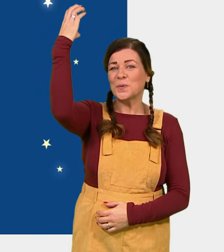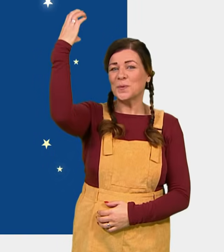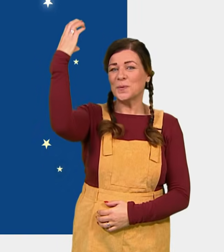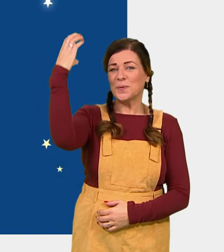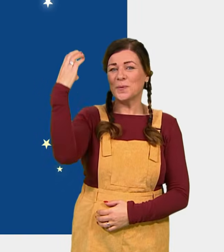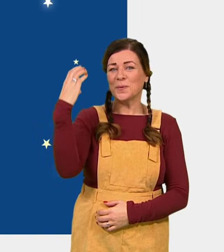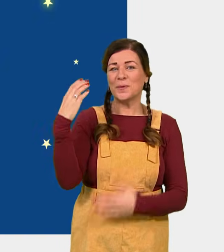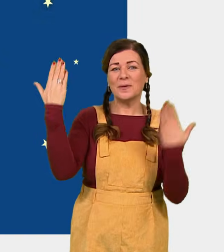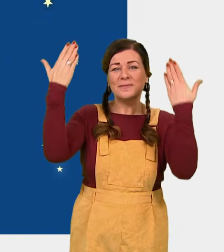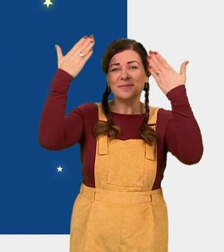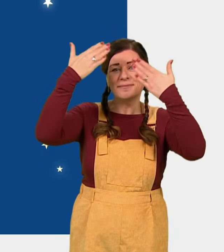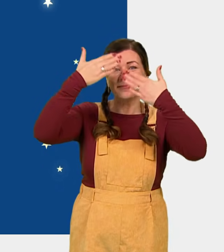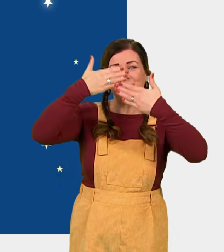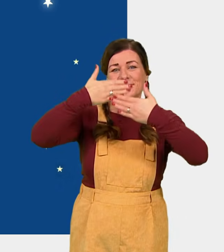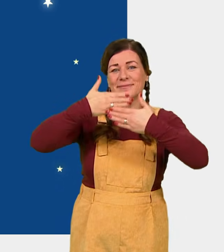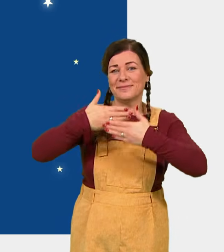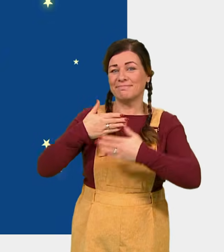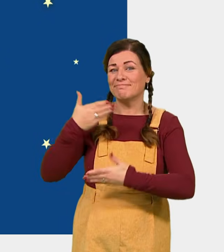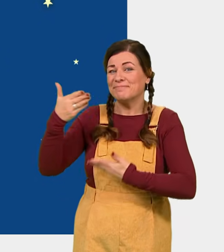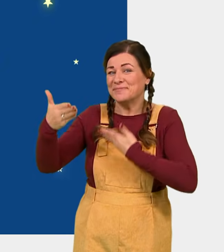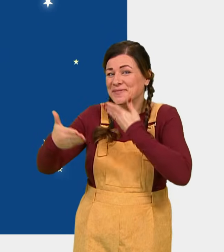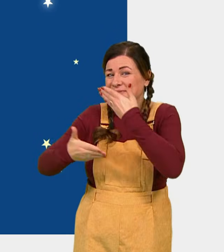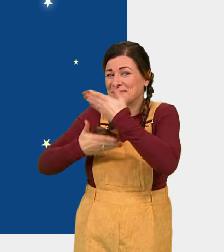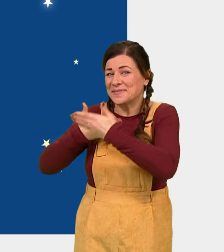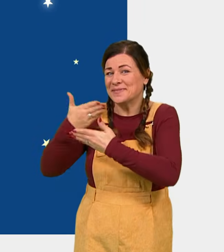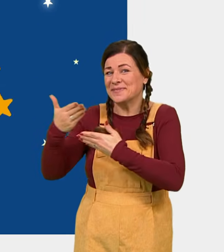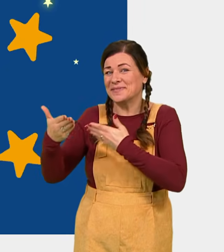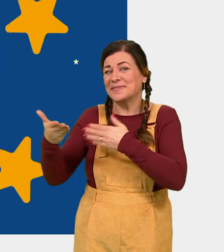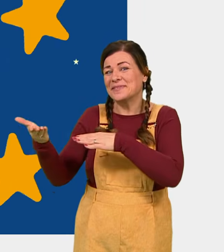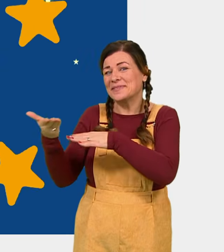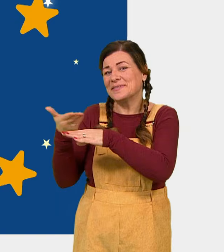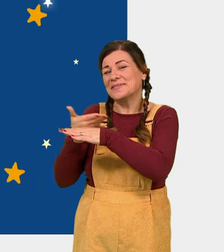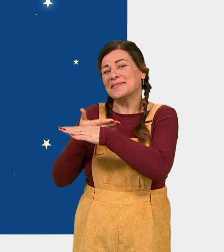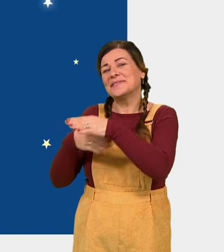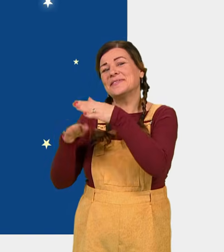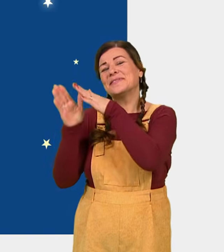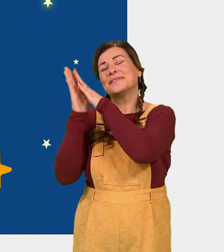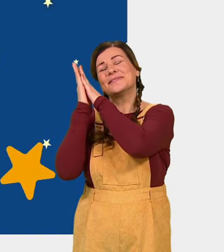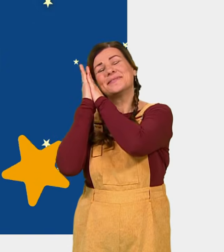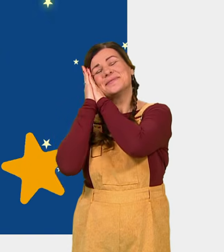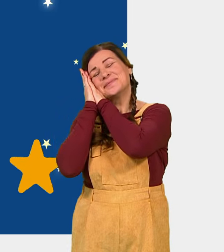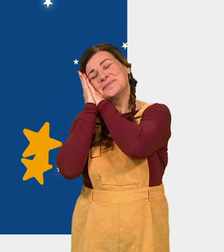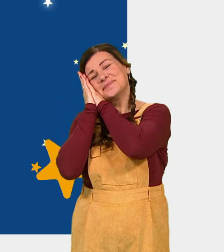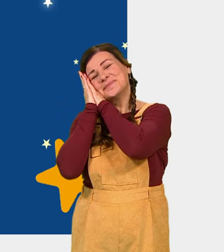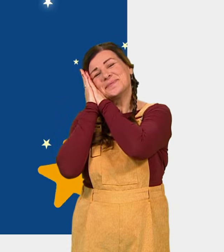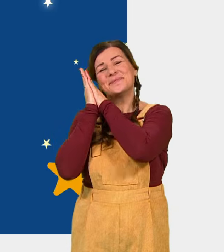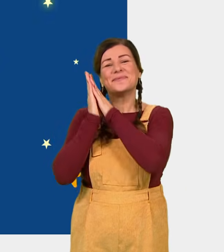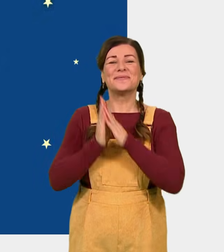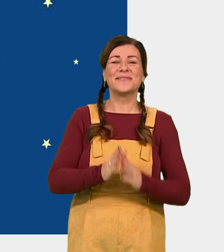Mae'r haul yn mynd i'w wely, mae'n amser i ni gael stori fach